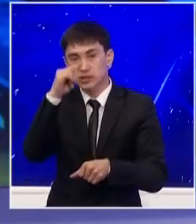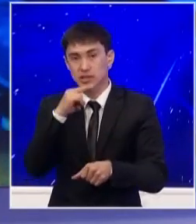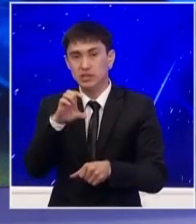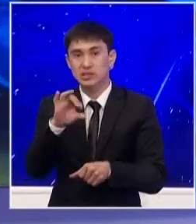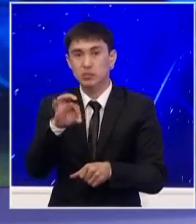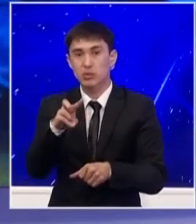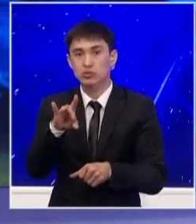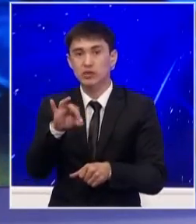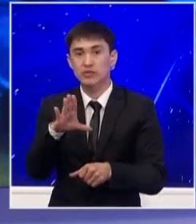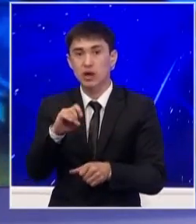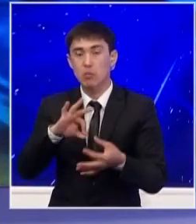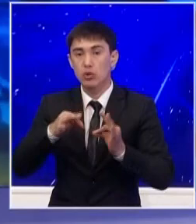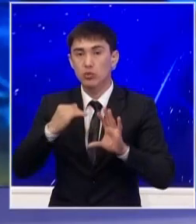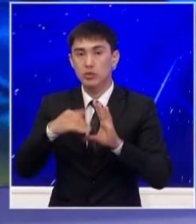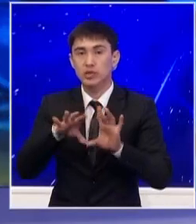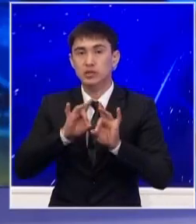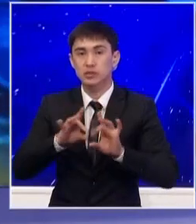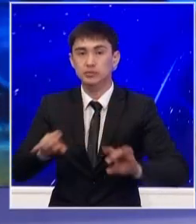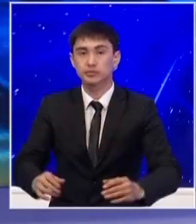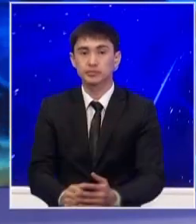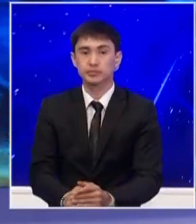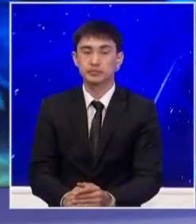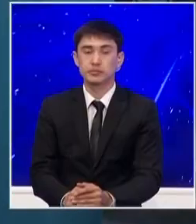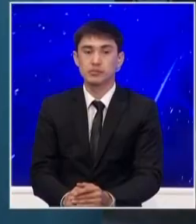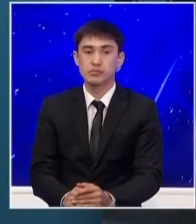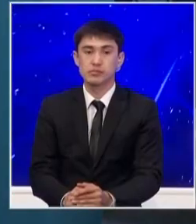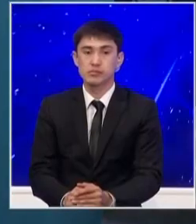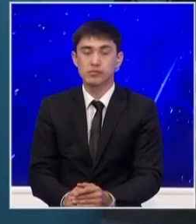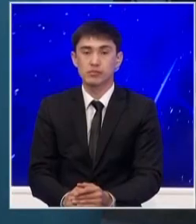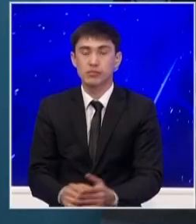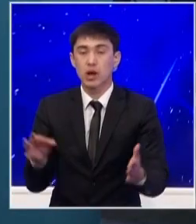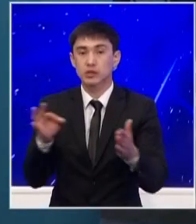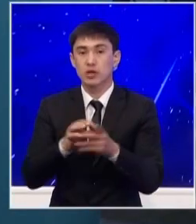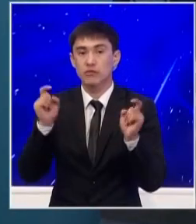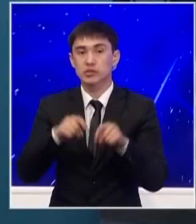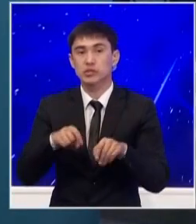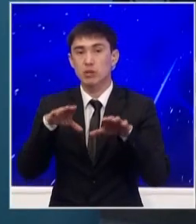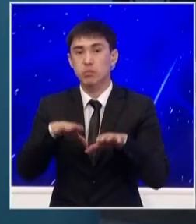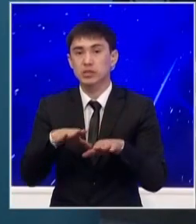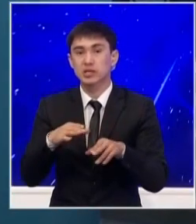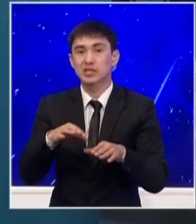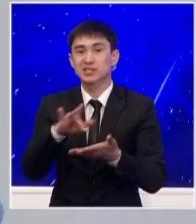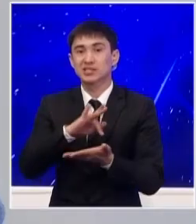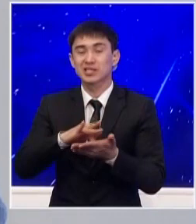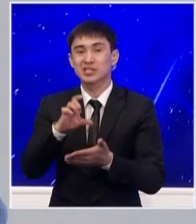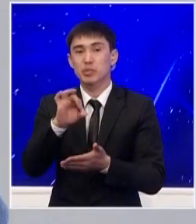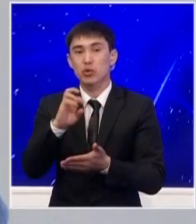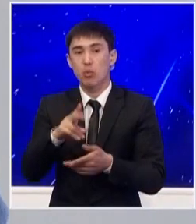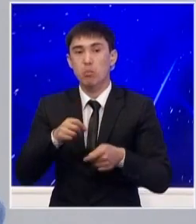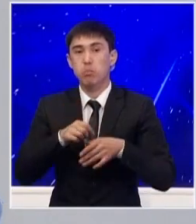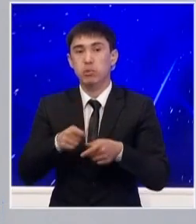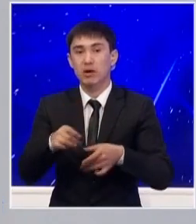Казахстан Сабила Мустафина. Подробнее в нашем следующем сюжете. Цель визита представителей Центра избиркома –